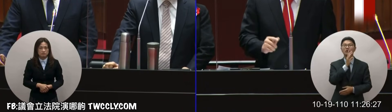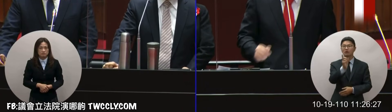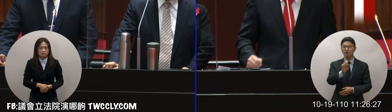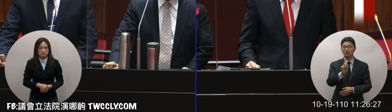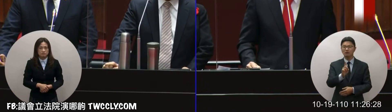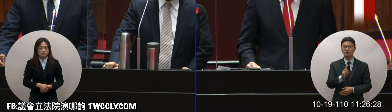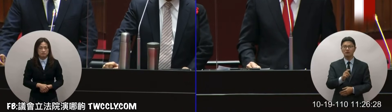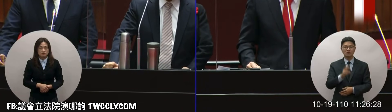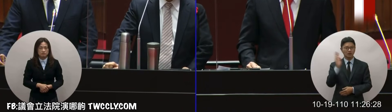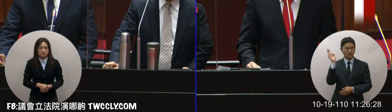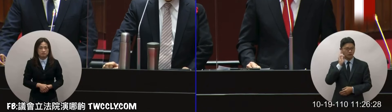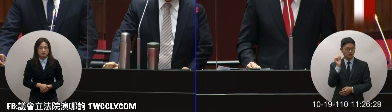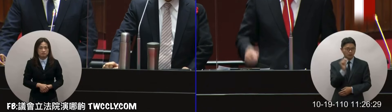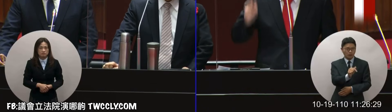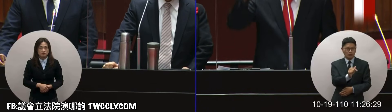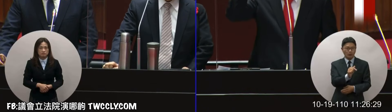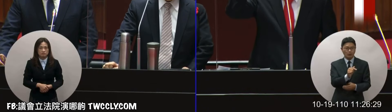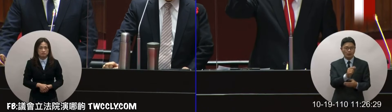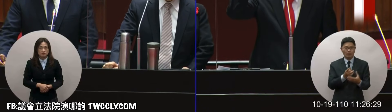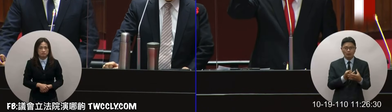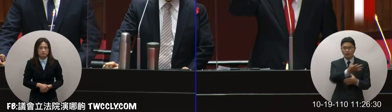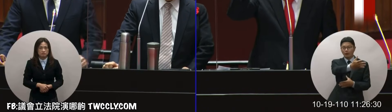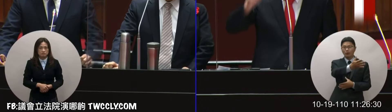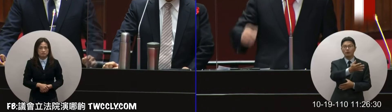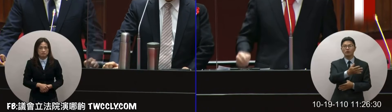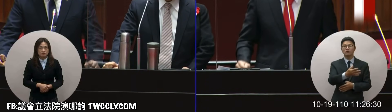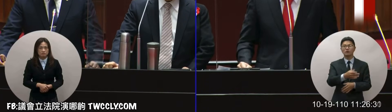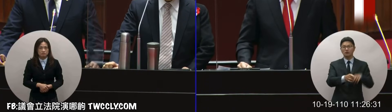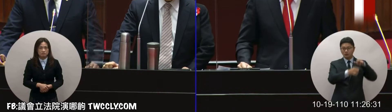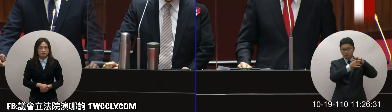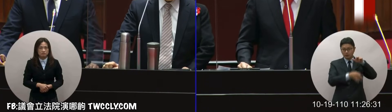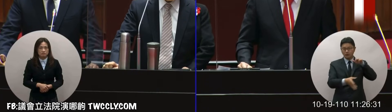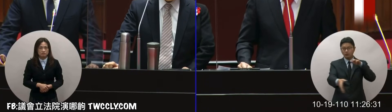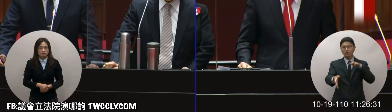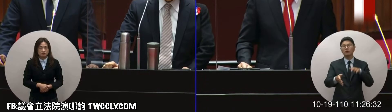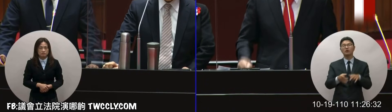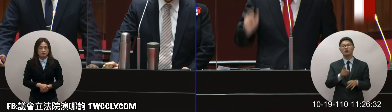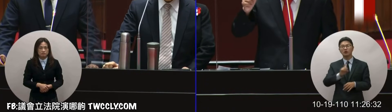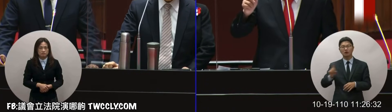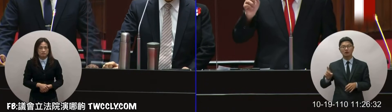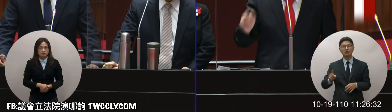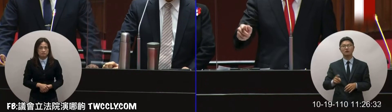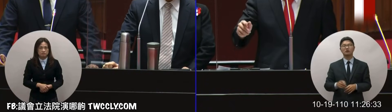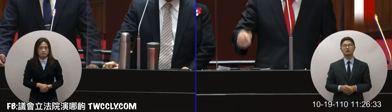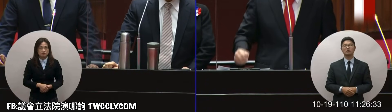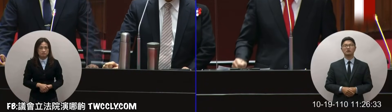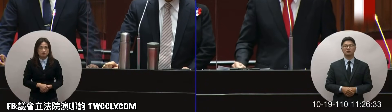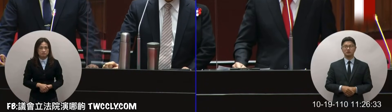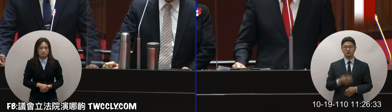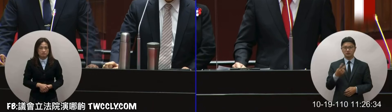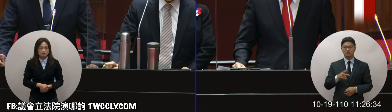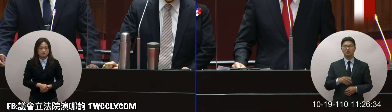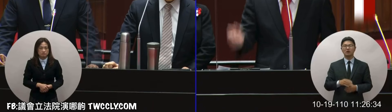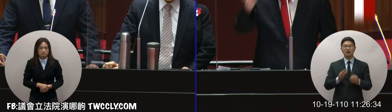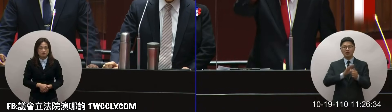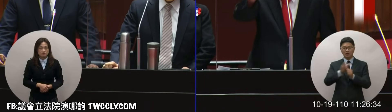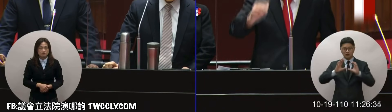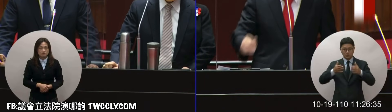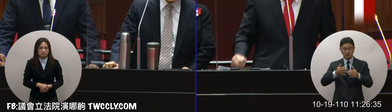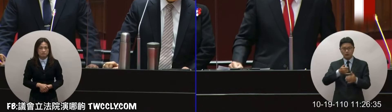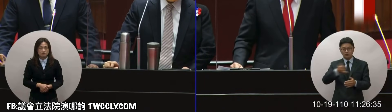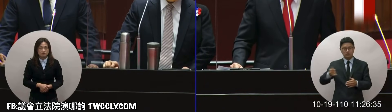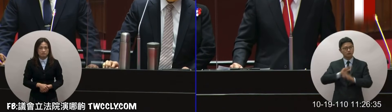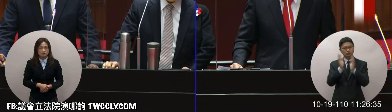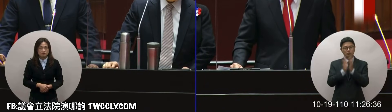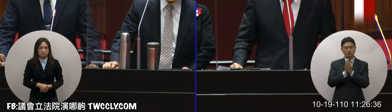极音速飞弹，不管是你高空的萨德、神盾，到低空的爱国者，都无法